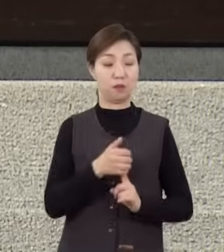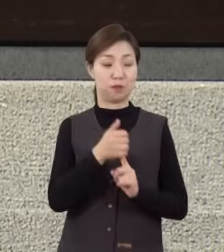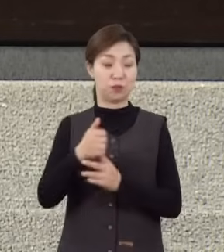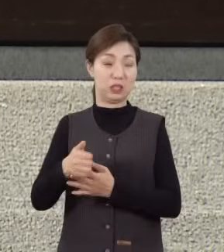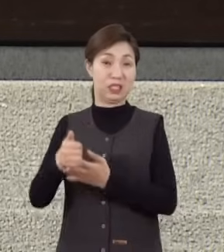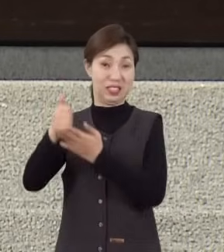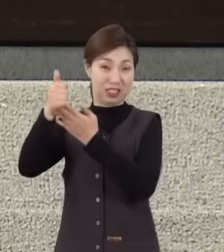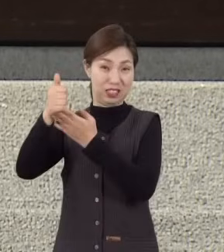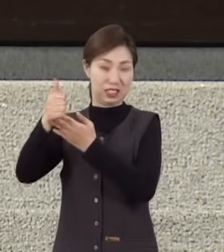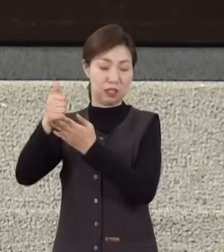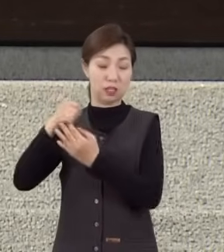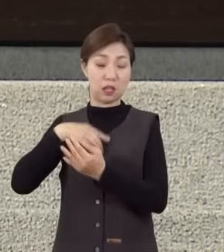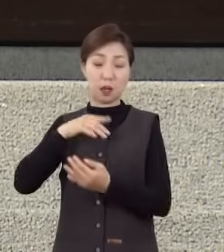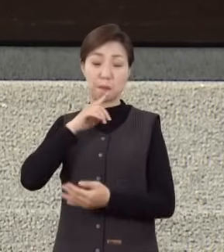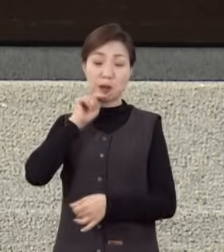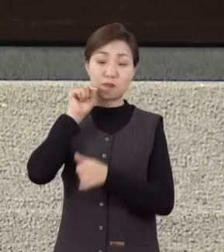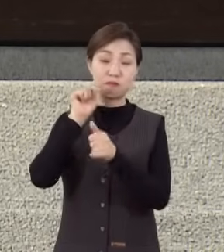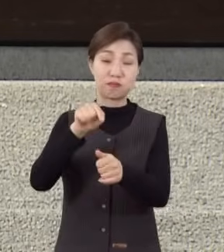내 말을 듣겠느냐?